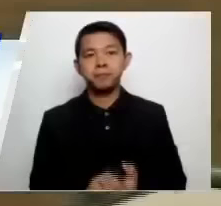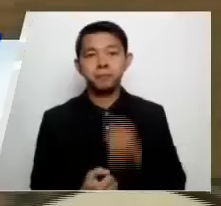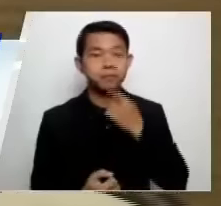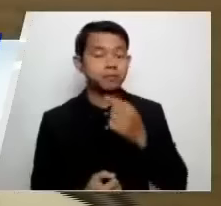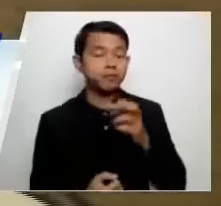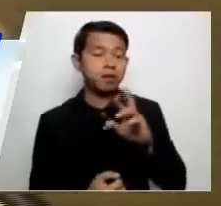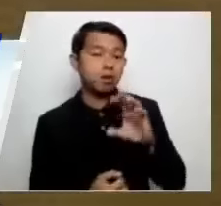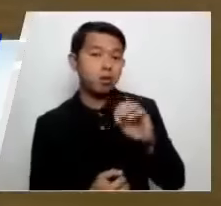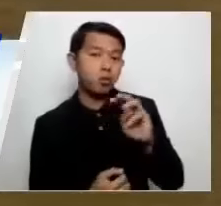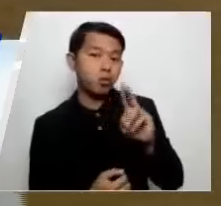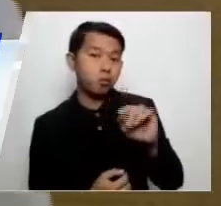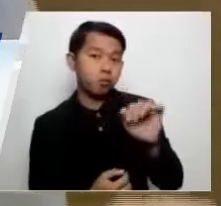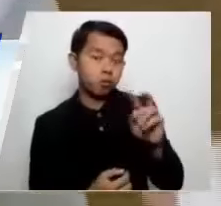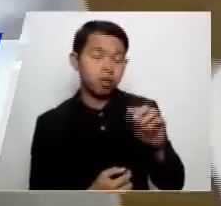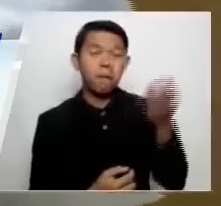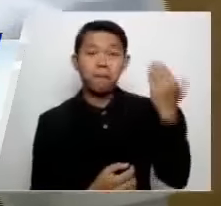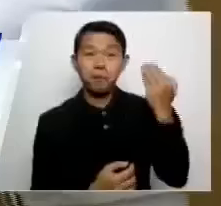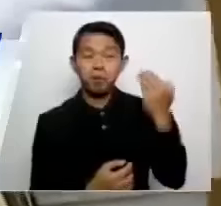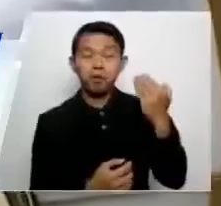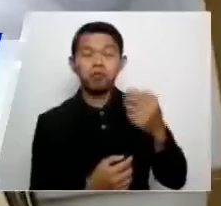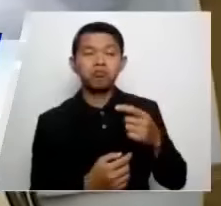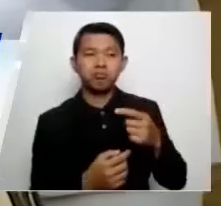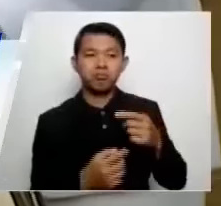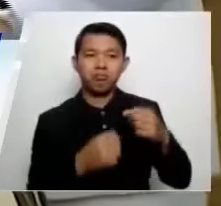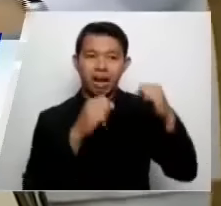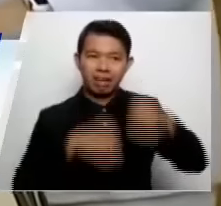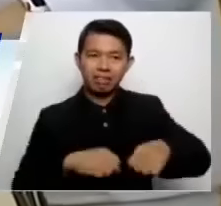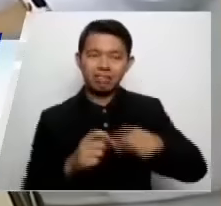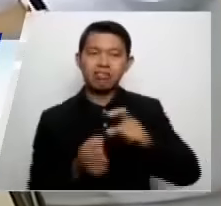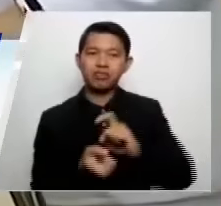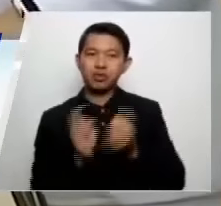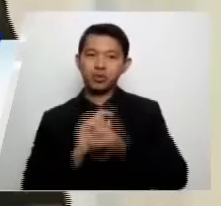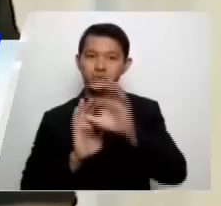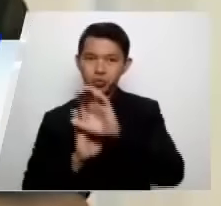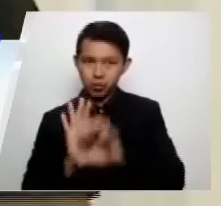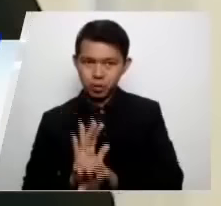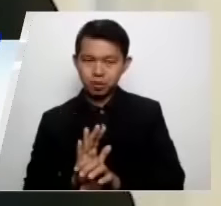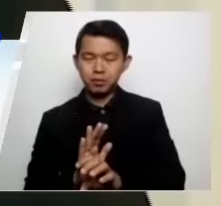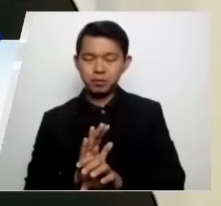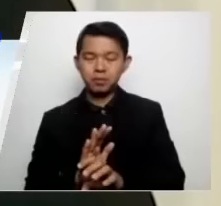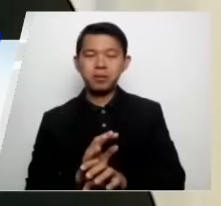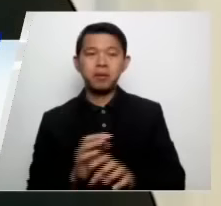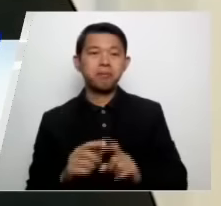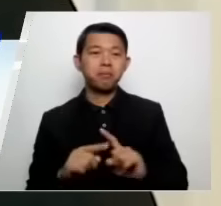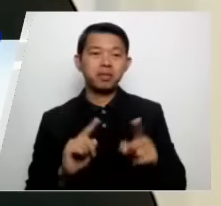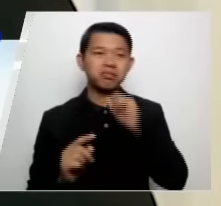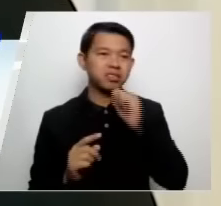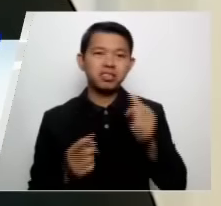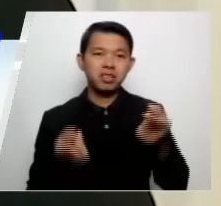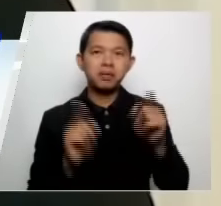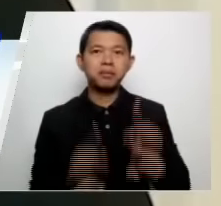Duterte noong Pangulo siya pero walang nangyari. Sa plataforma, kaya nanalo siya,